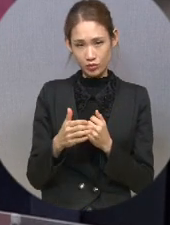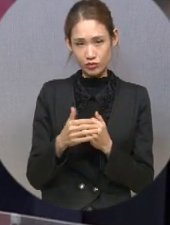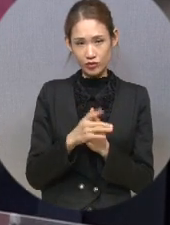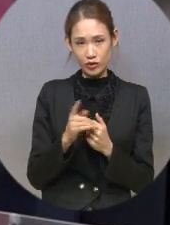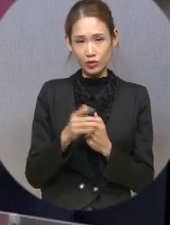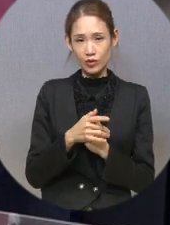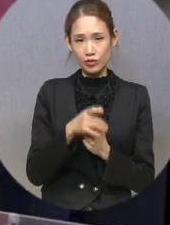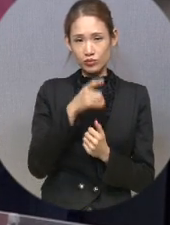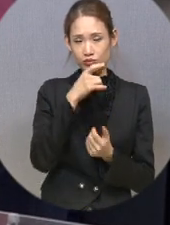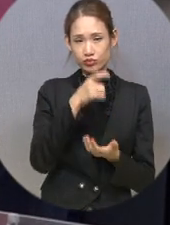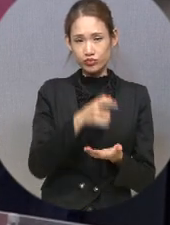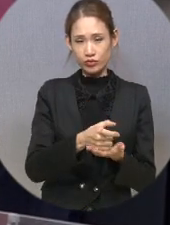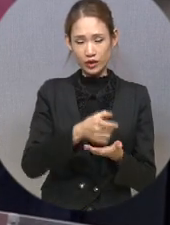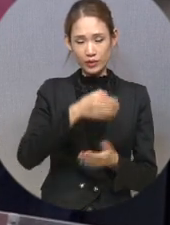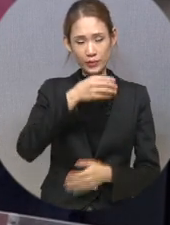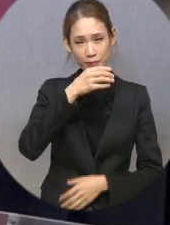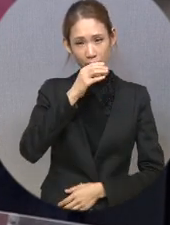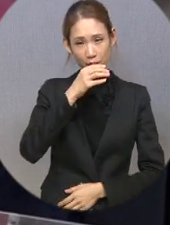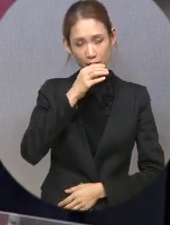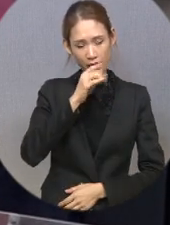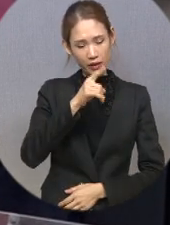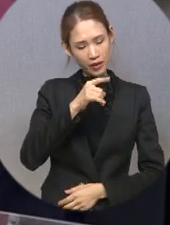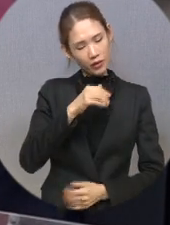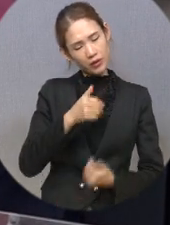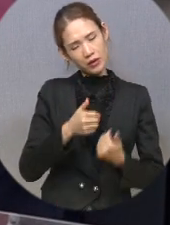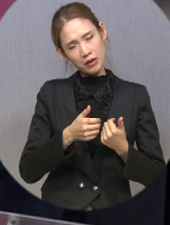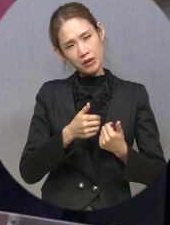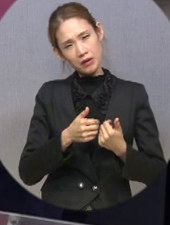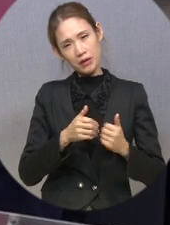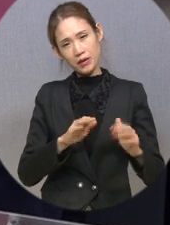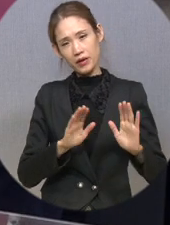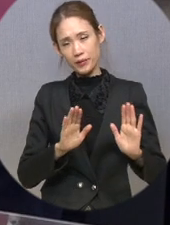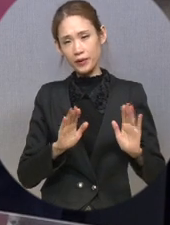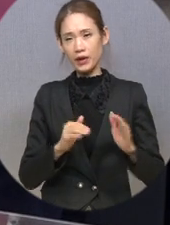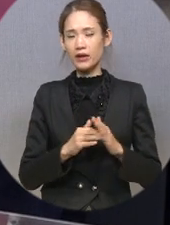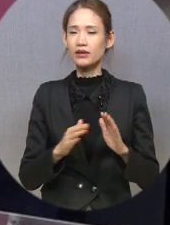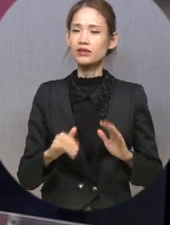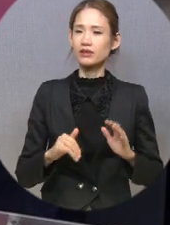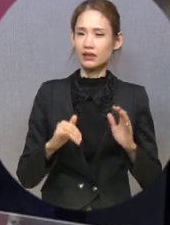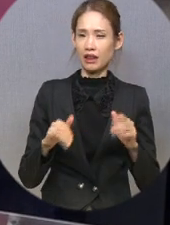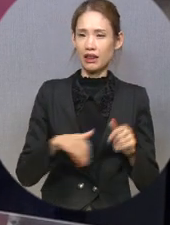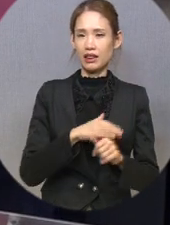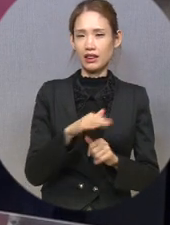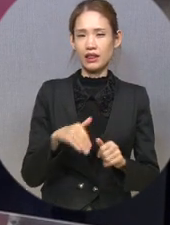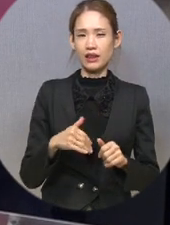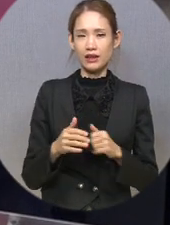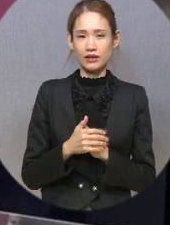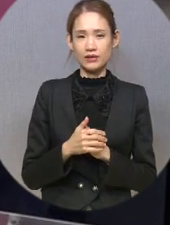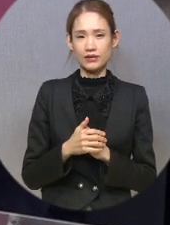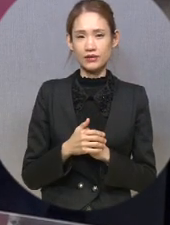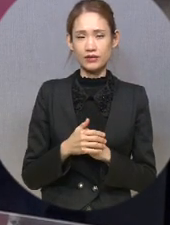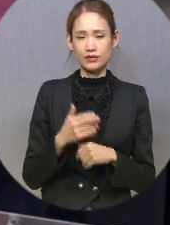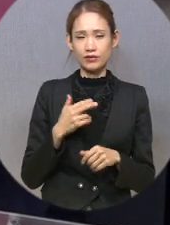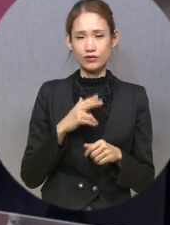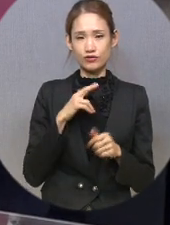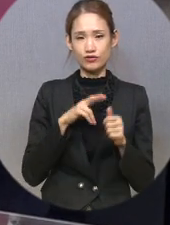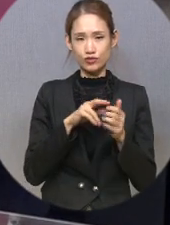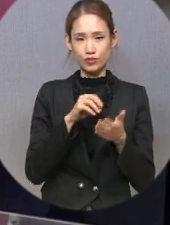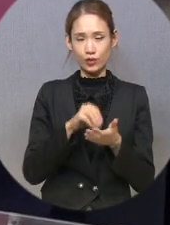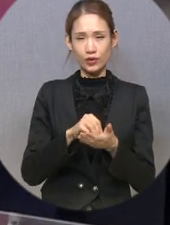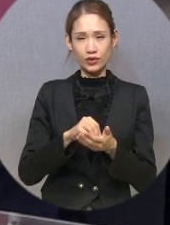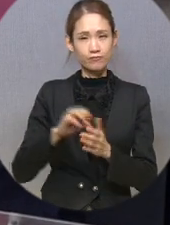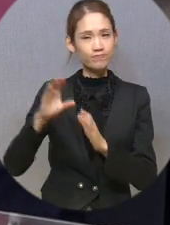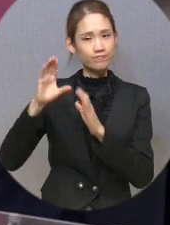한잔 마시는 것조차도 지금은 꺼려지는 세상이거든요. 거기에 대한 교장 선생님, 후보님의 견해를